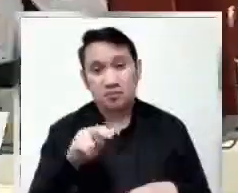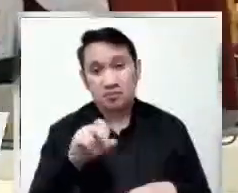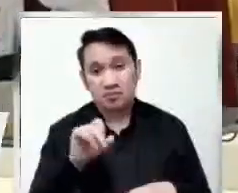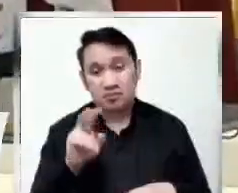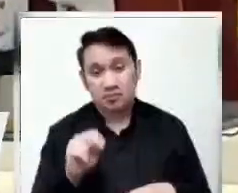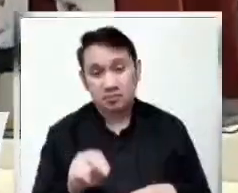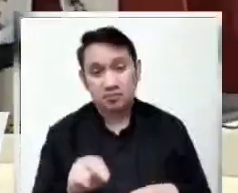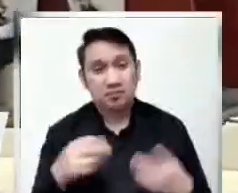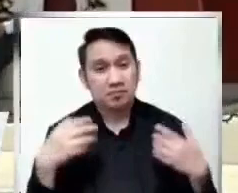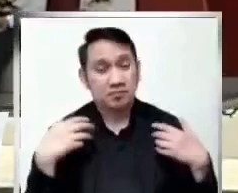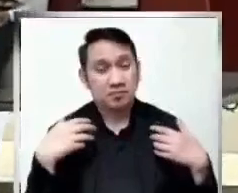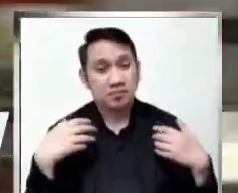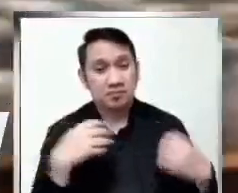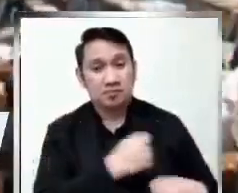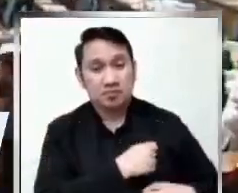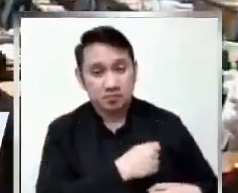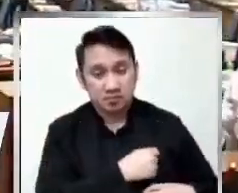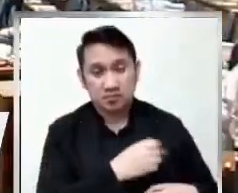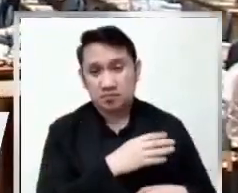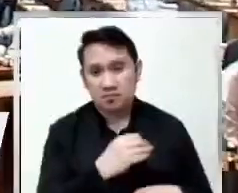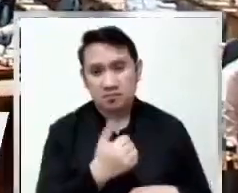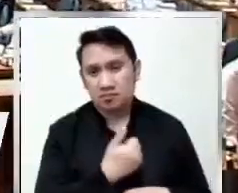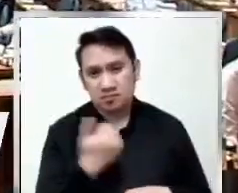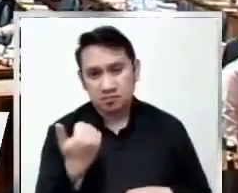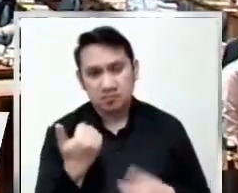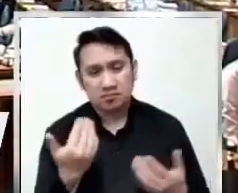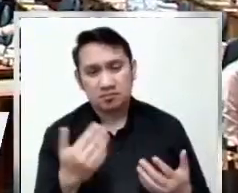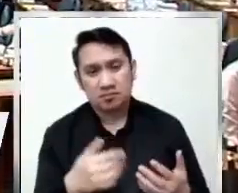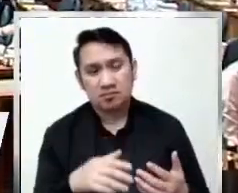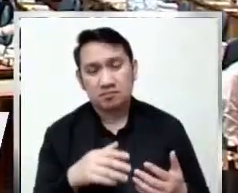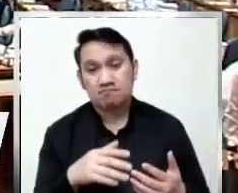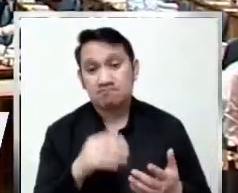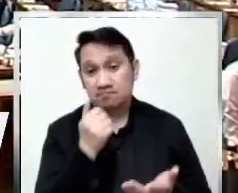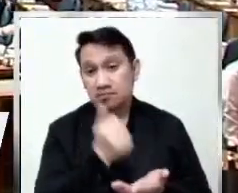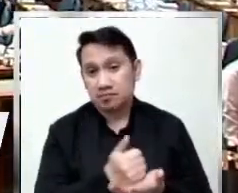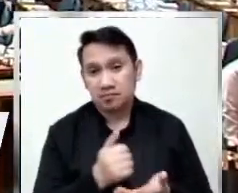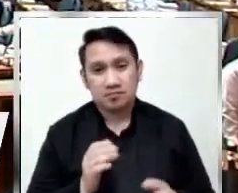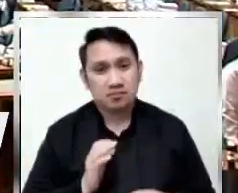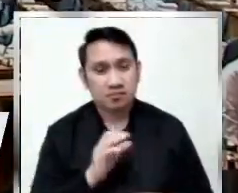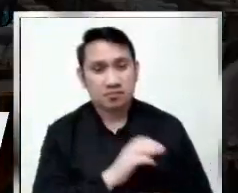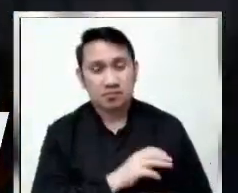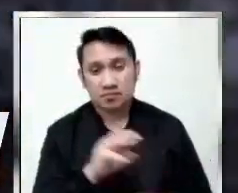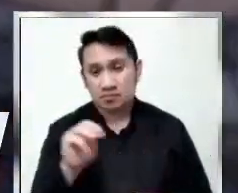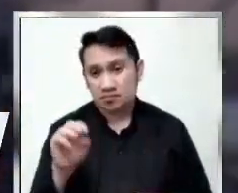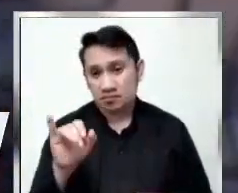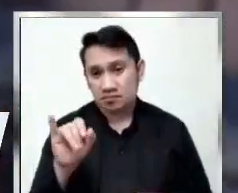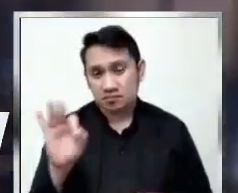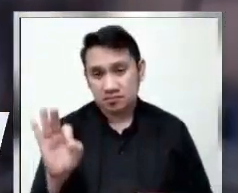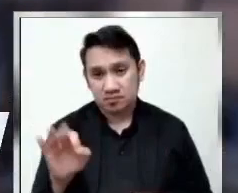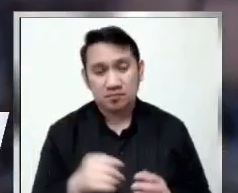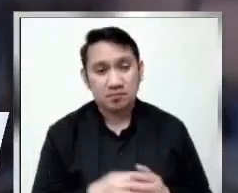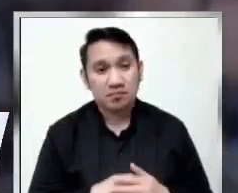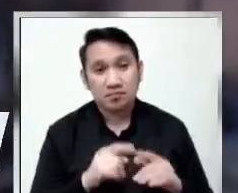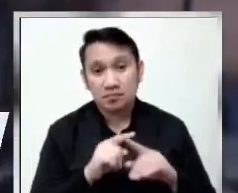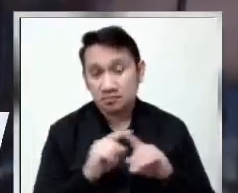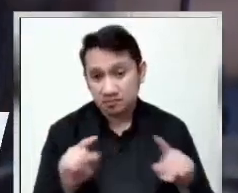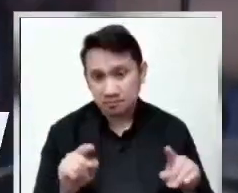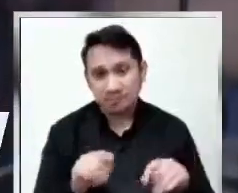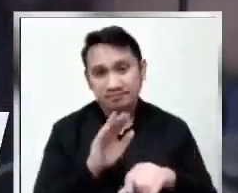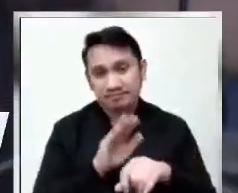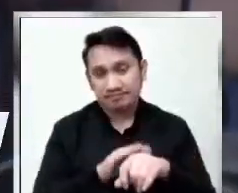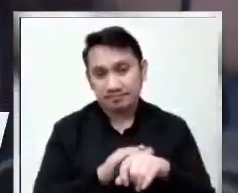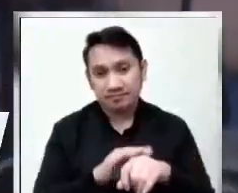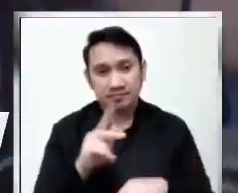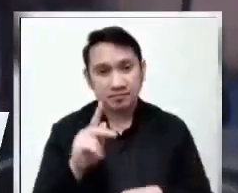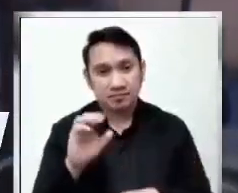pang uniformadong personnel. Naipasa na ng Kamara ang Maharlika Investment Fund. Pero panawagan ni Senator Coco